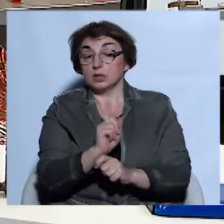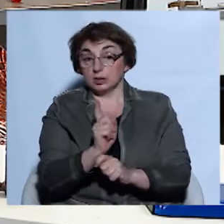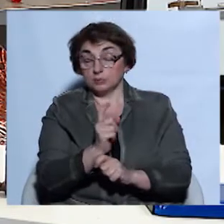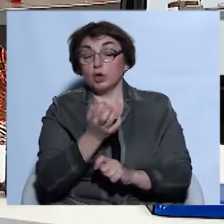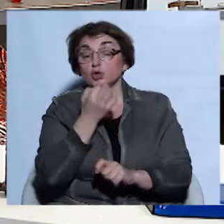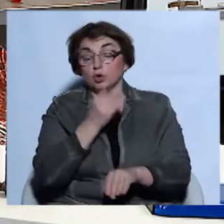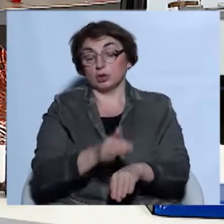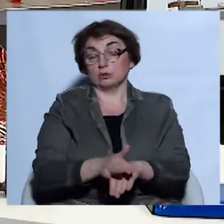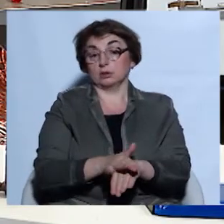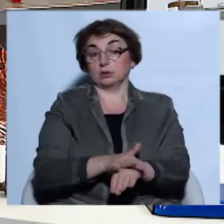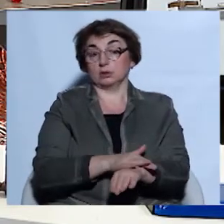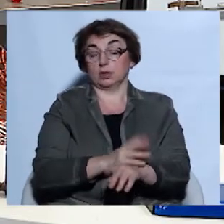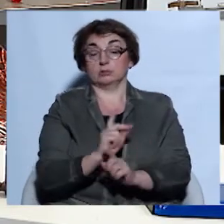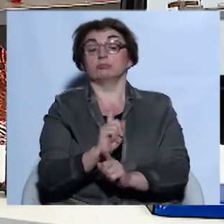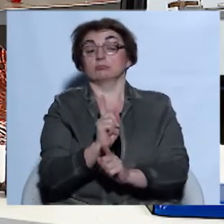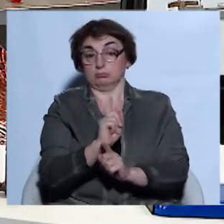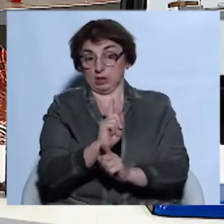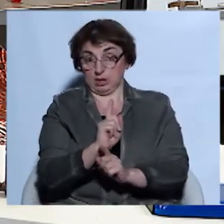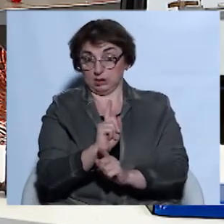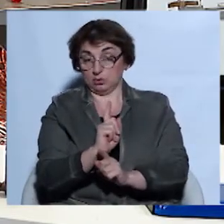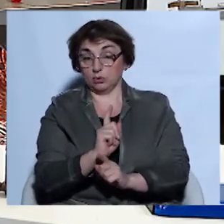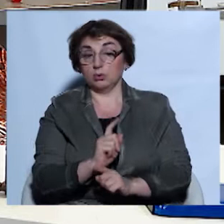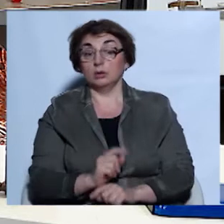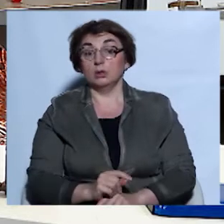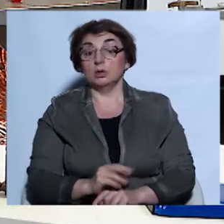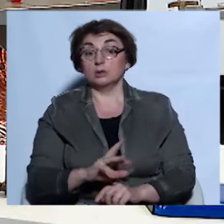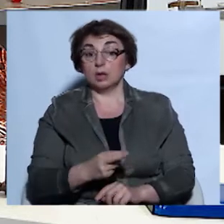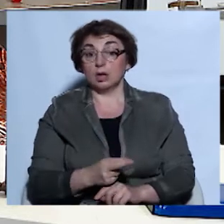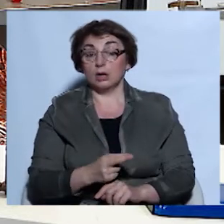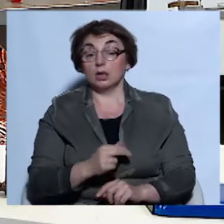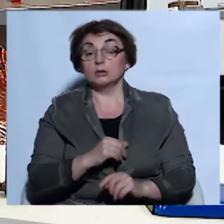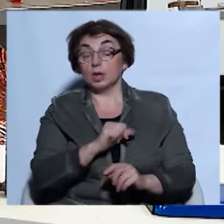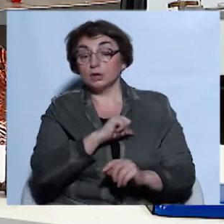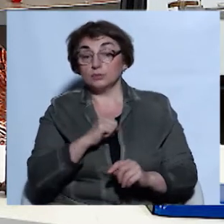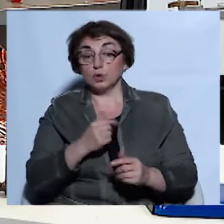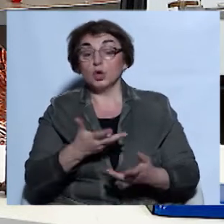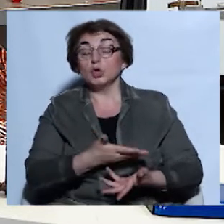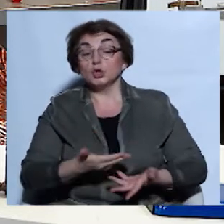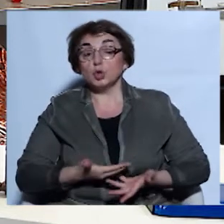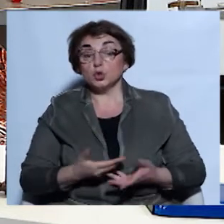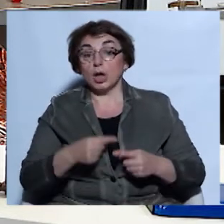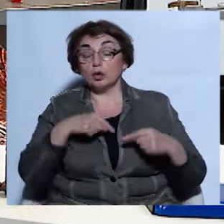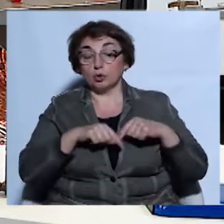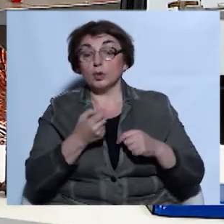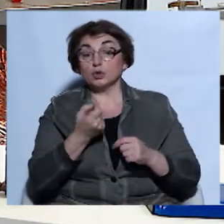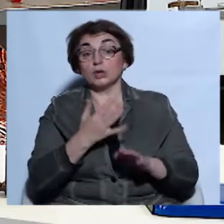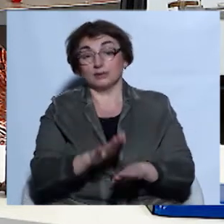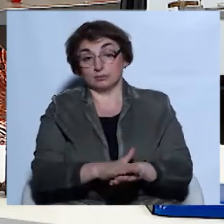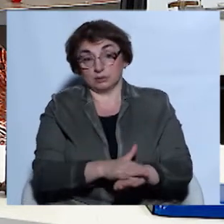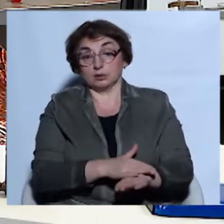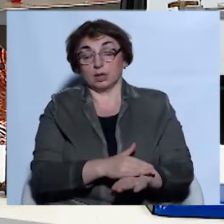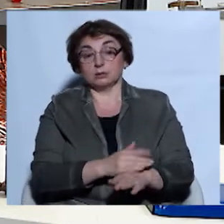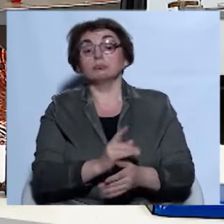სანთელმა ცოტა დიდხანს დაიწყო ნათება, უფრო მეტხანს ენთო სანთელი და მოთავსებული ცოცხალი ორგანიზმიც უფრო